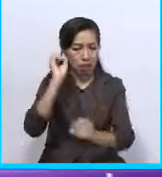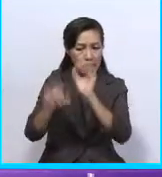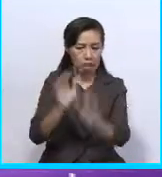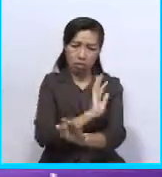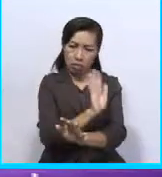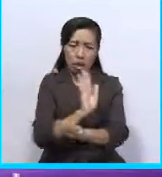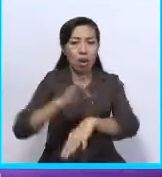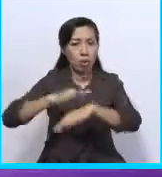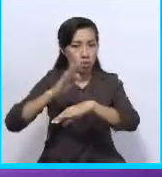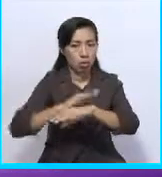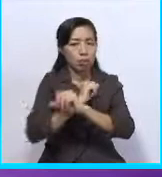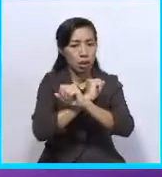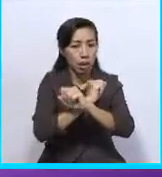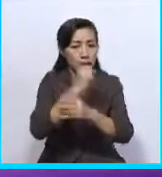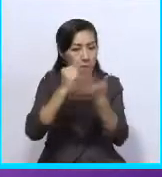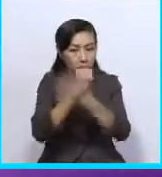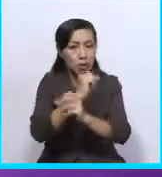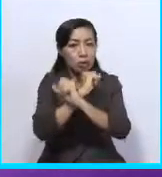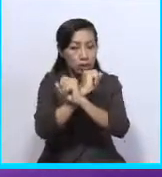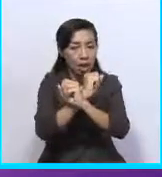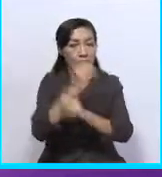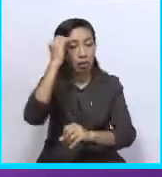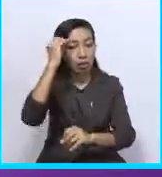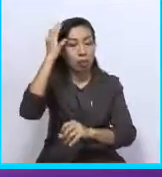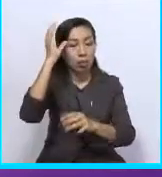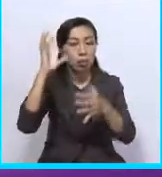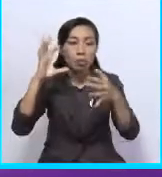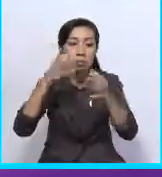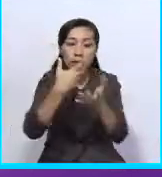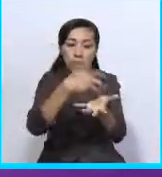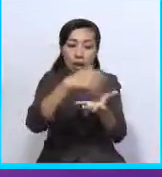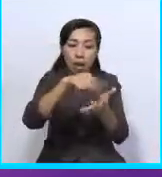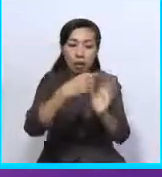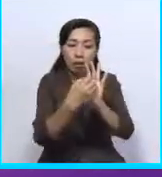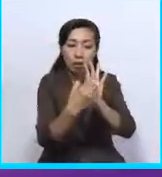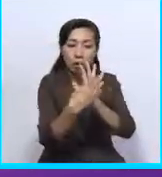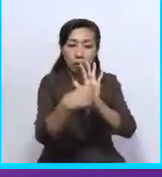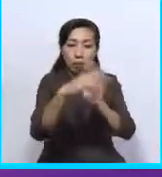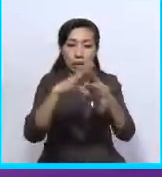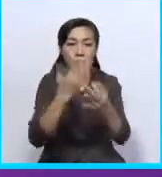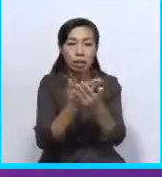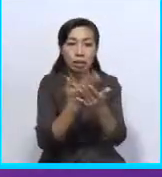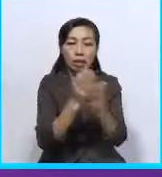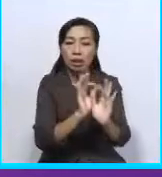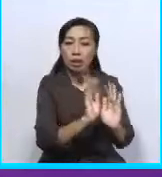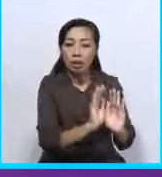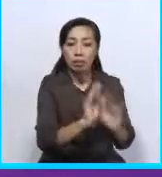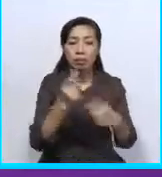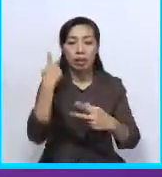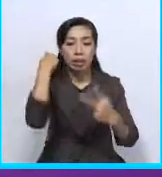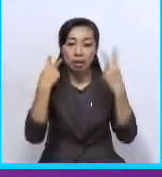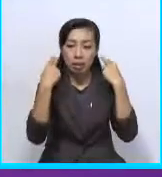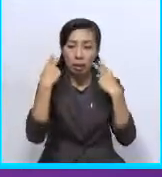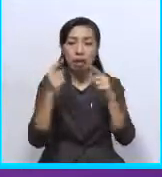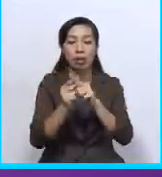กันยุงลายป้องกันยาเสพติดและยังให้ความรู้เรื่องการออมเงินรวมถึงให้บริการตัดผมการรักษาพยาบาลเยี่ยม